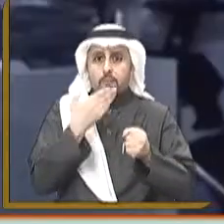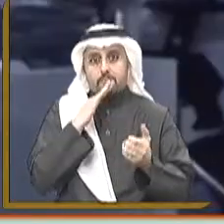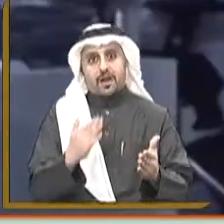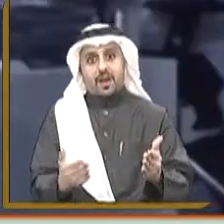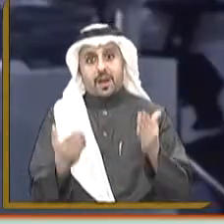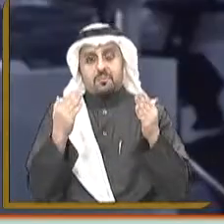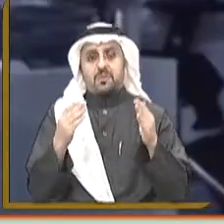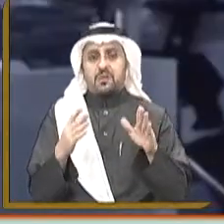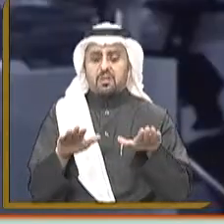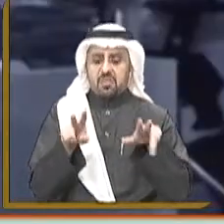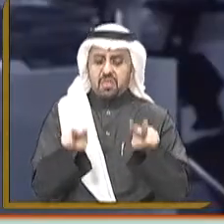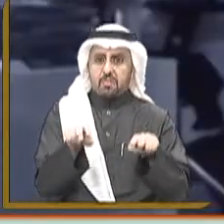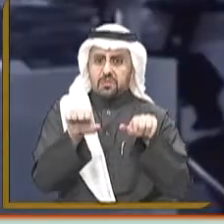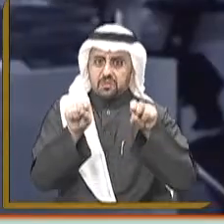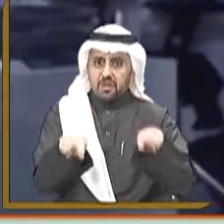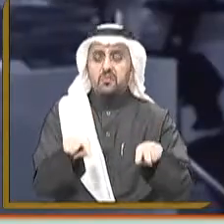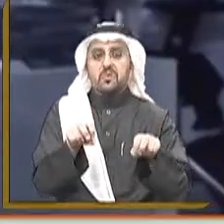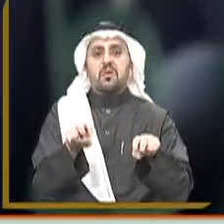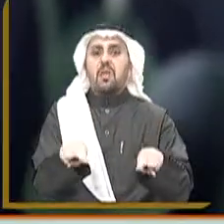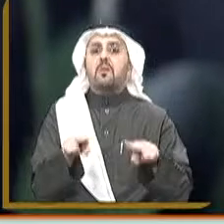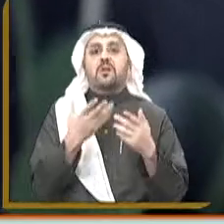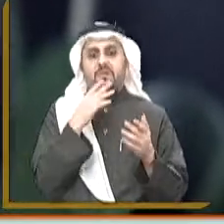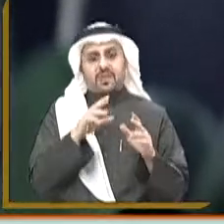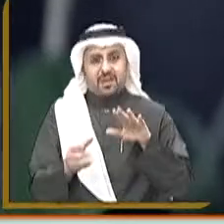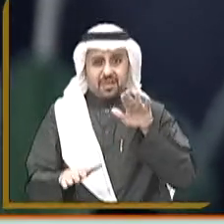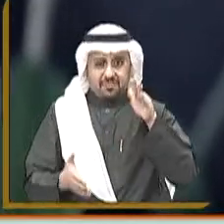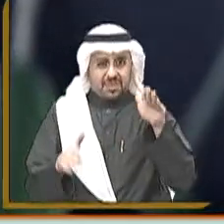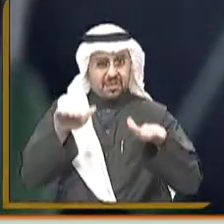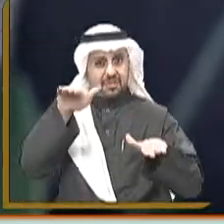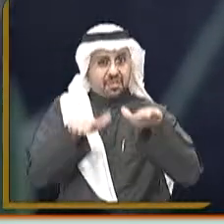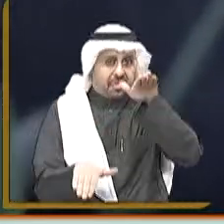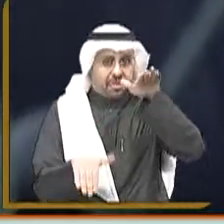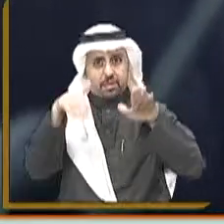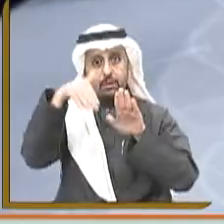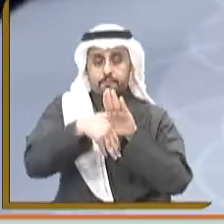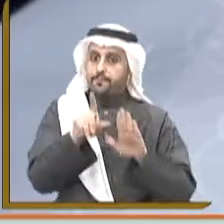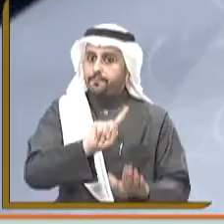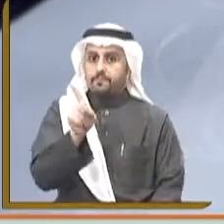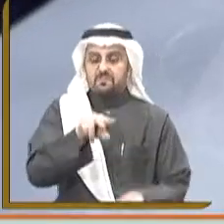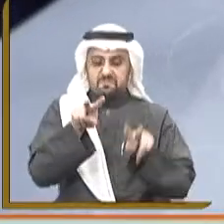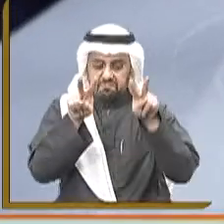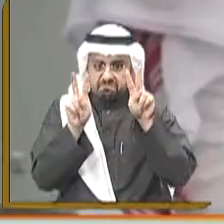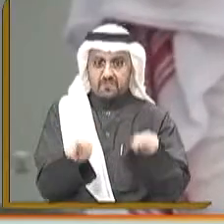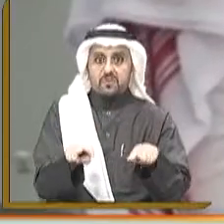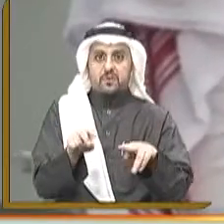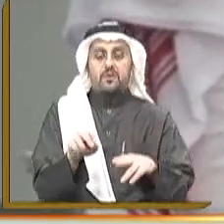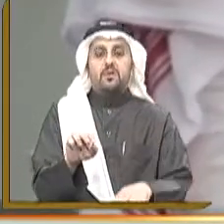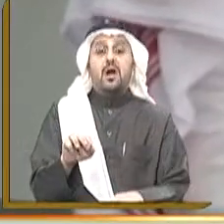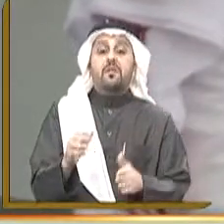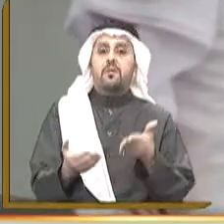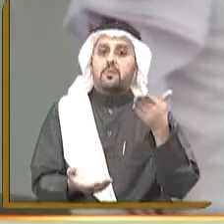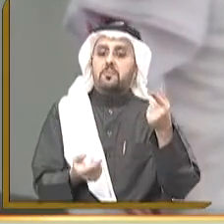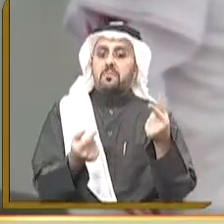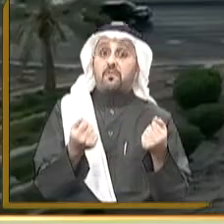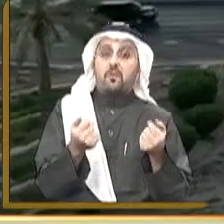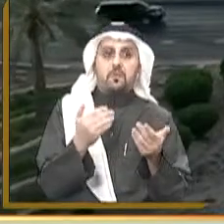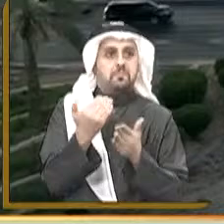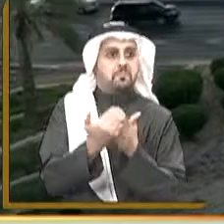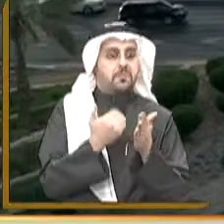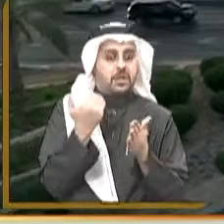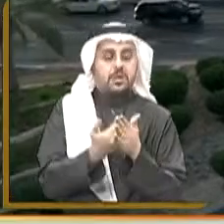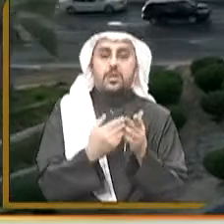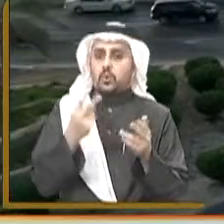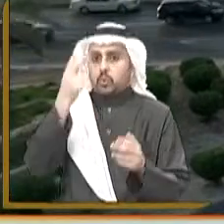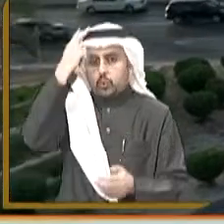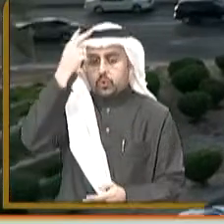العالمية، وفي الوقت الذي تعاني اقتصادات الدول الكبرى ويظللها شبح الركود، نجحت